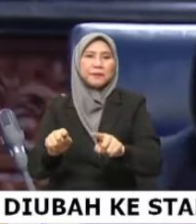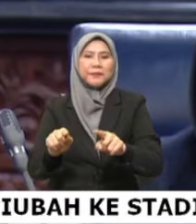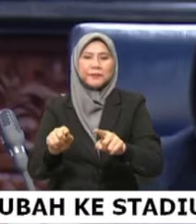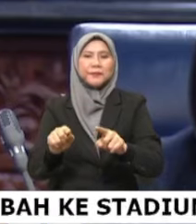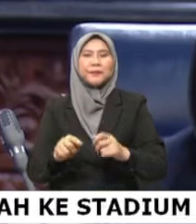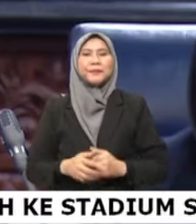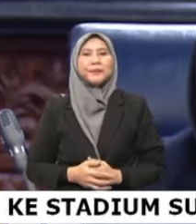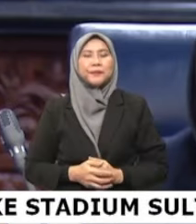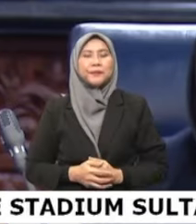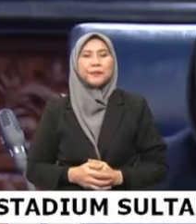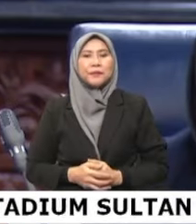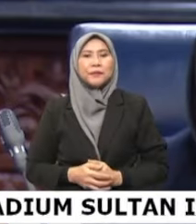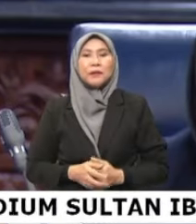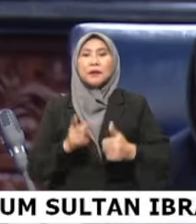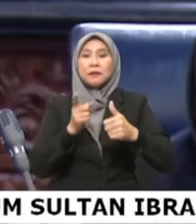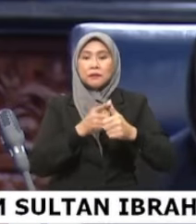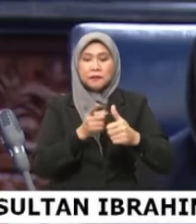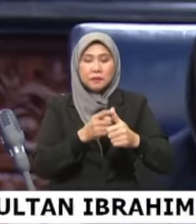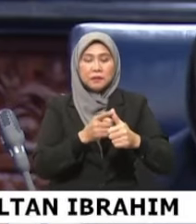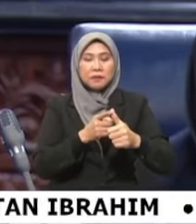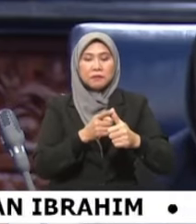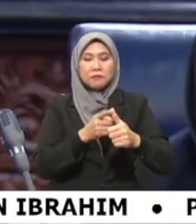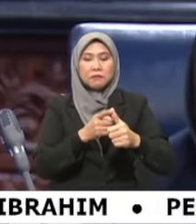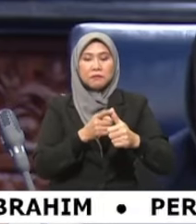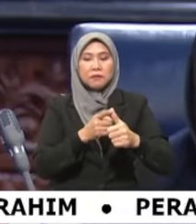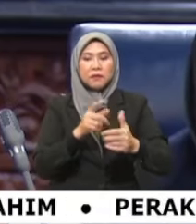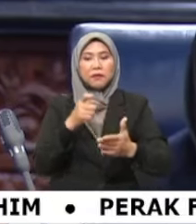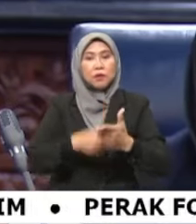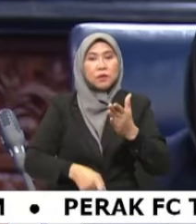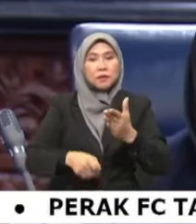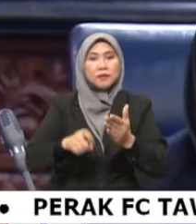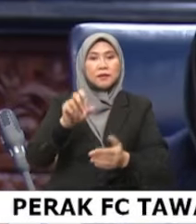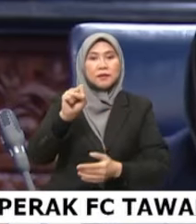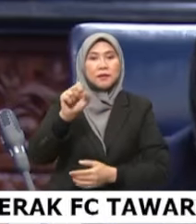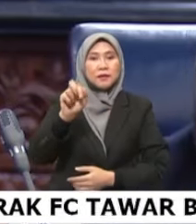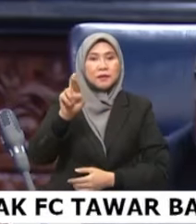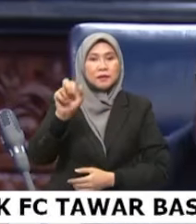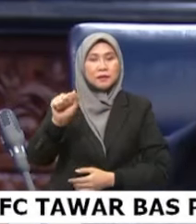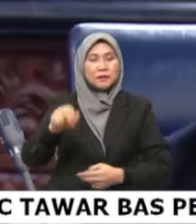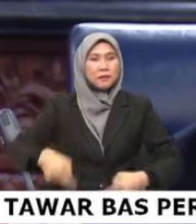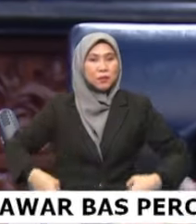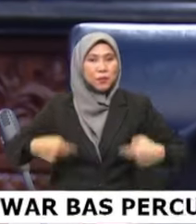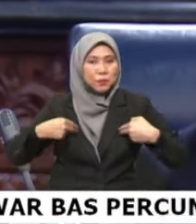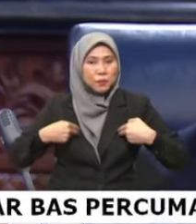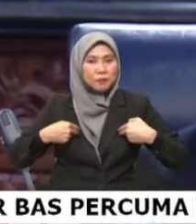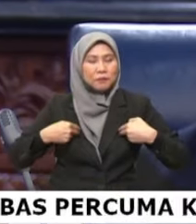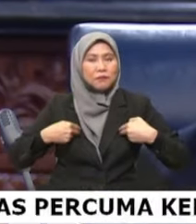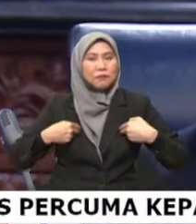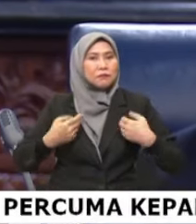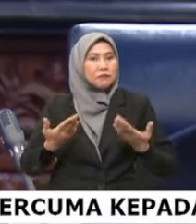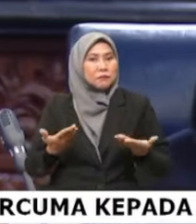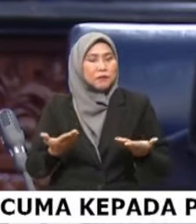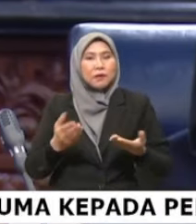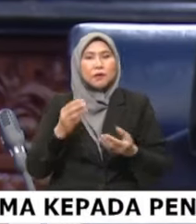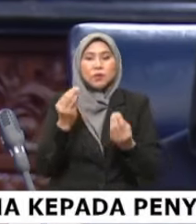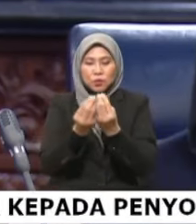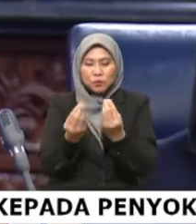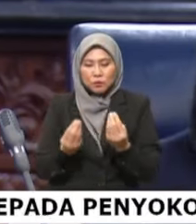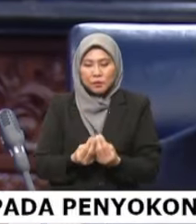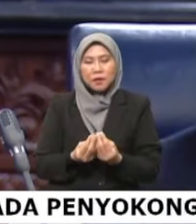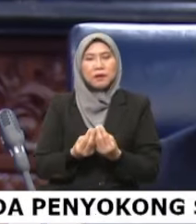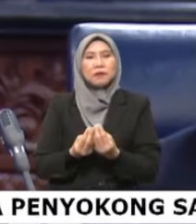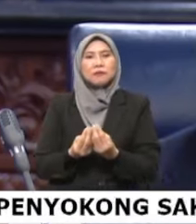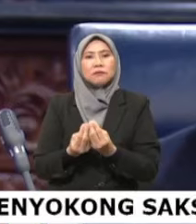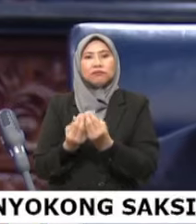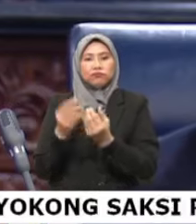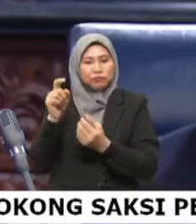sama. Pertama, dari segi definisi kos sara hidup, Yang Berhormat, sejumlah kos sara hidup ialah sejumlah kos yang perlu